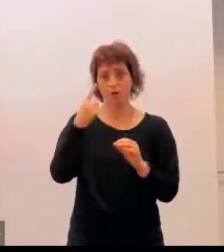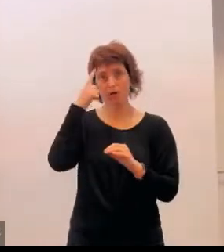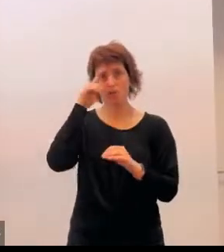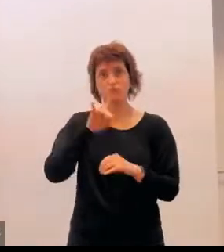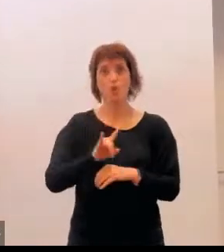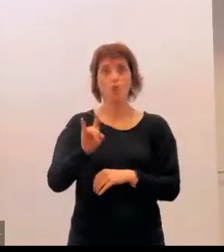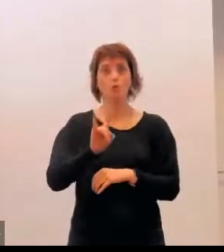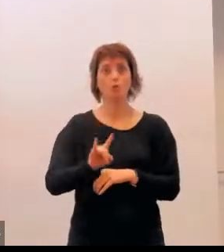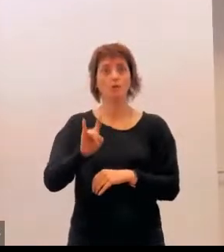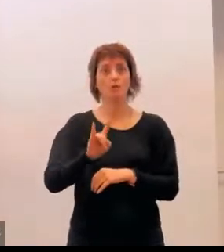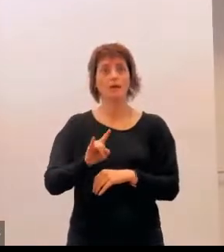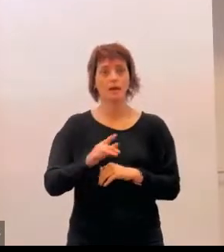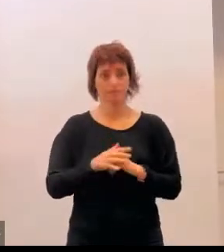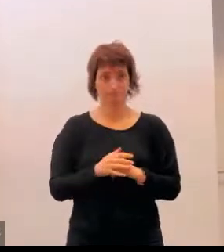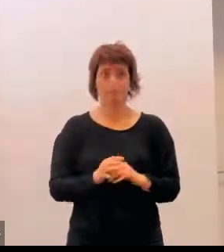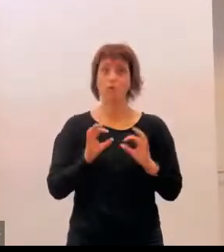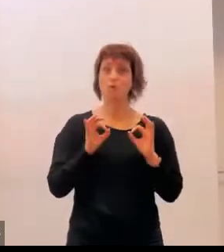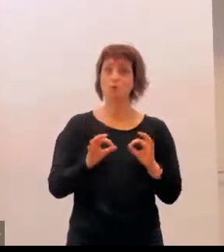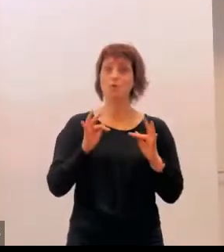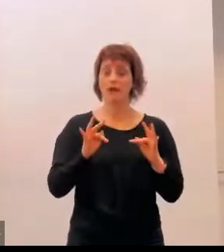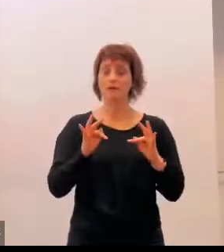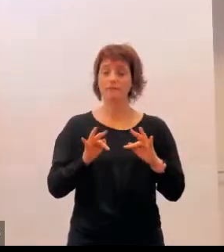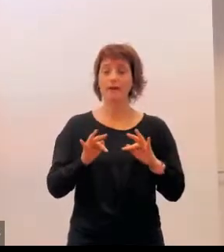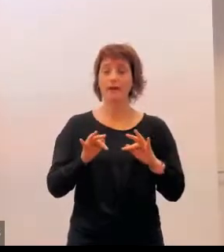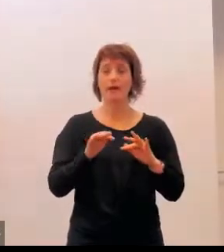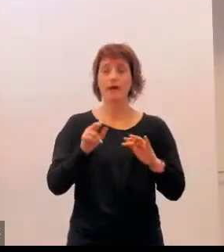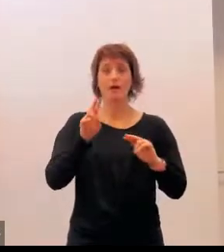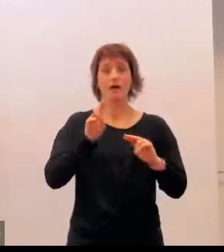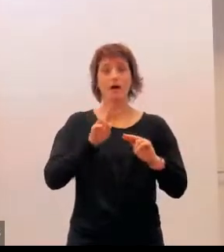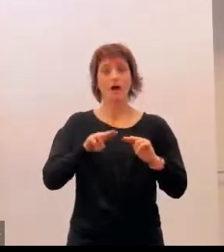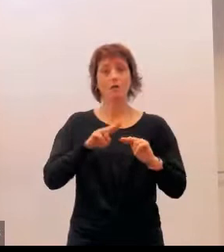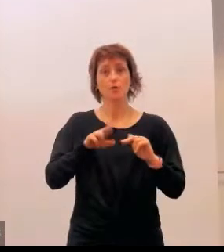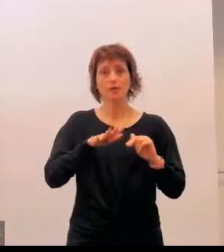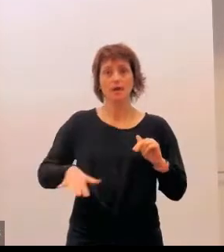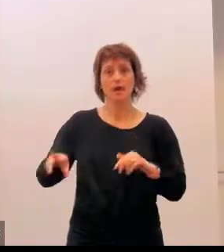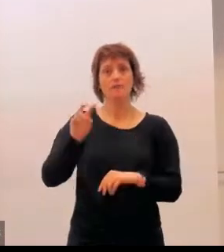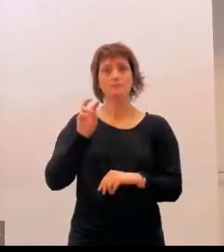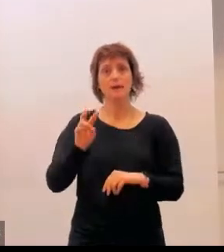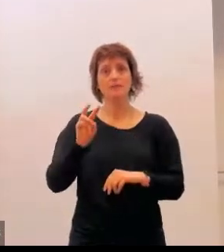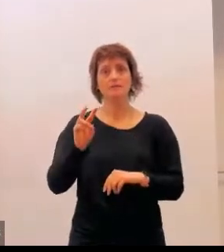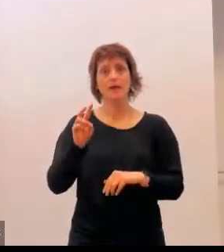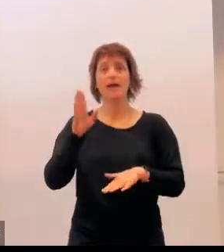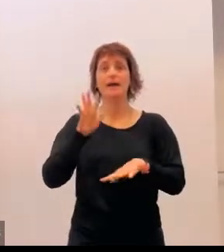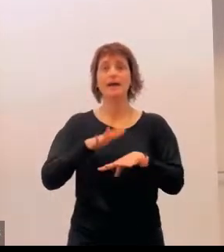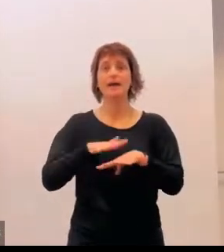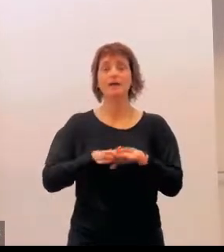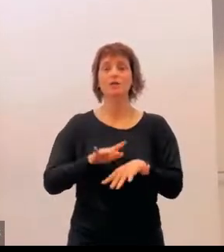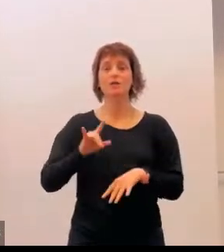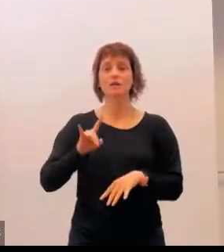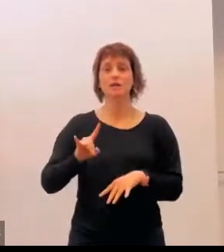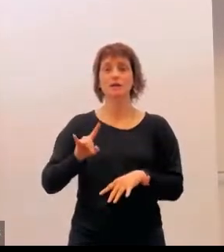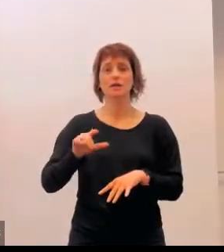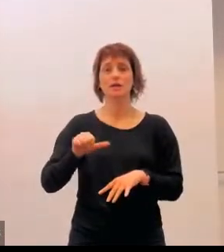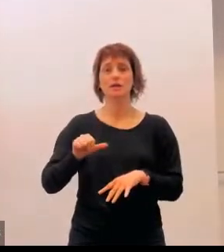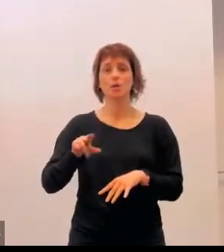Pardon. Oui, pour l'entretien des espaces verts sur le quartier d'Aussonville et afin d'harmoniser les interventions sur